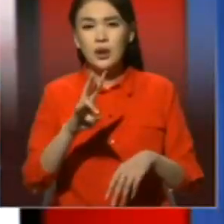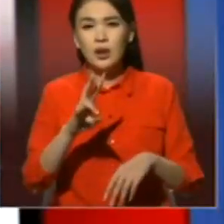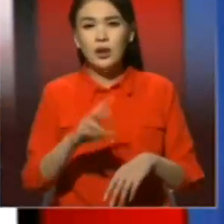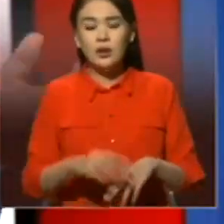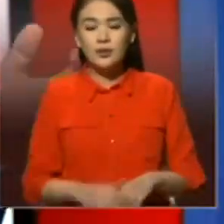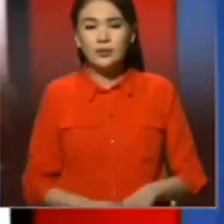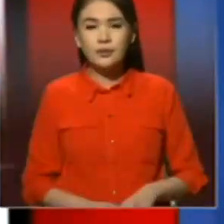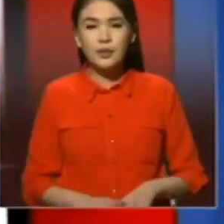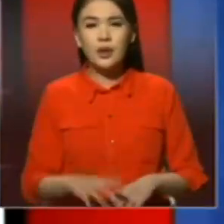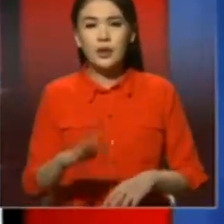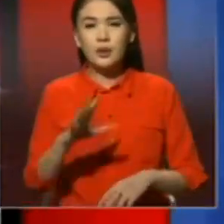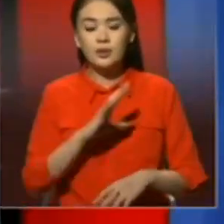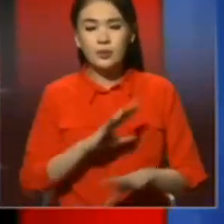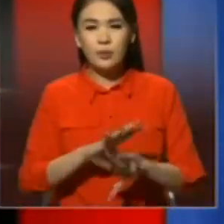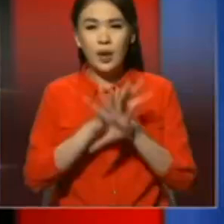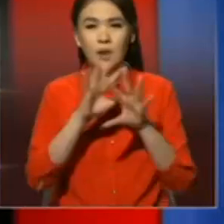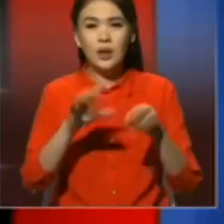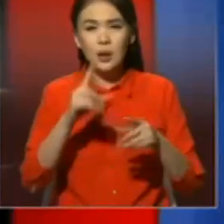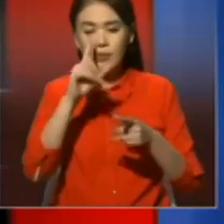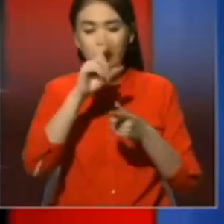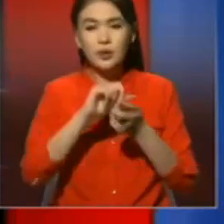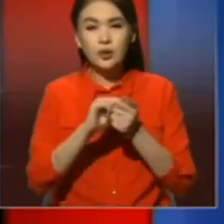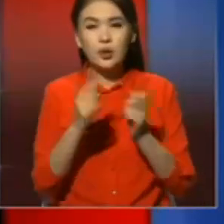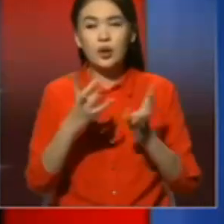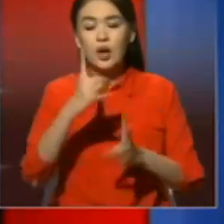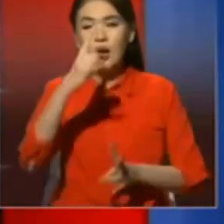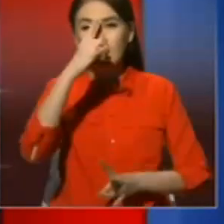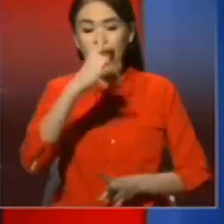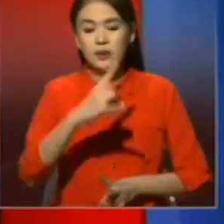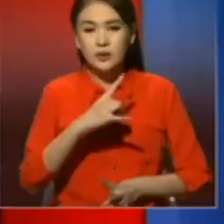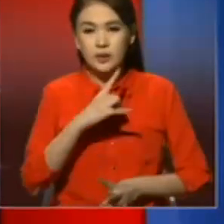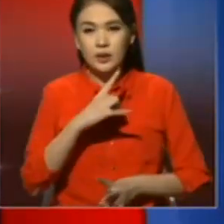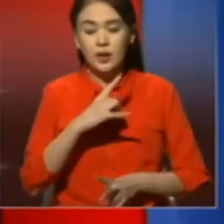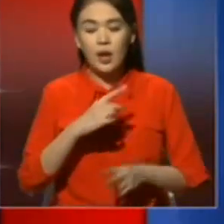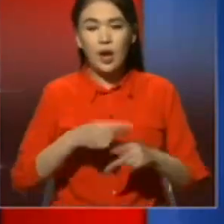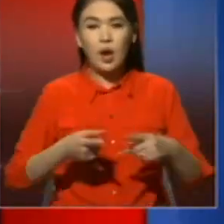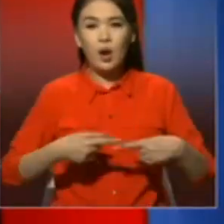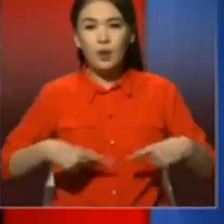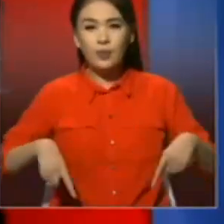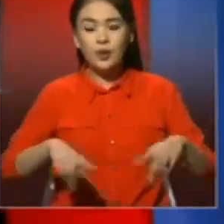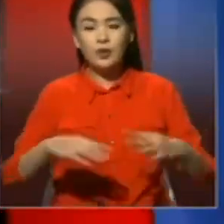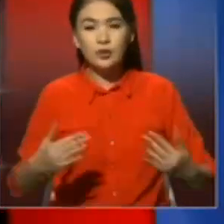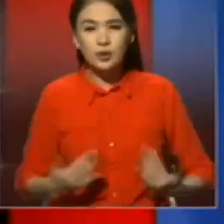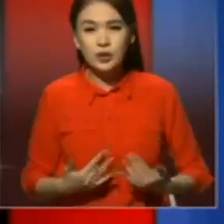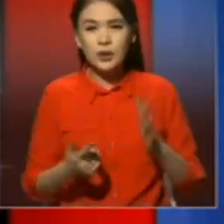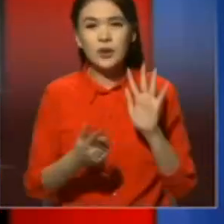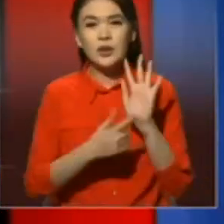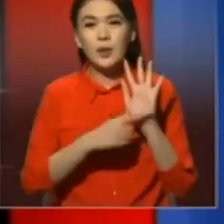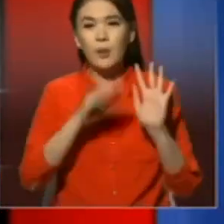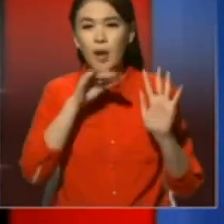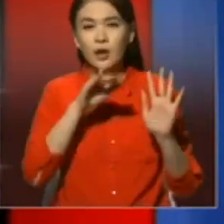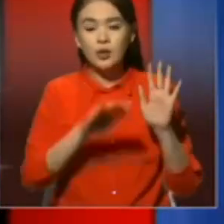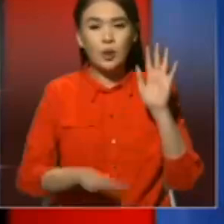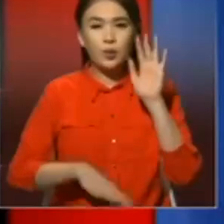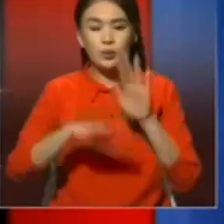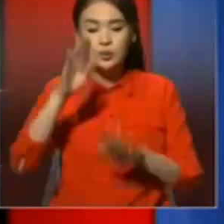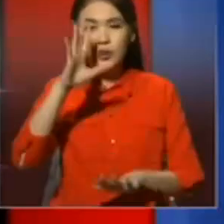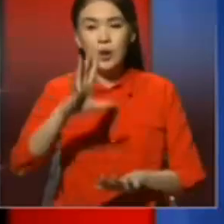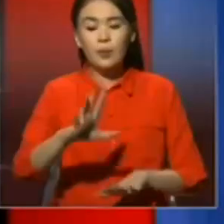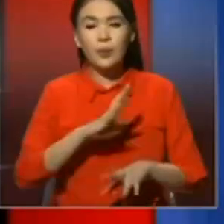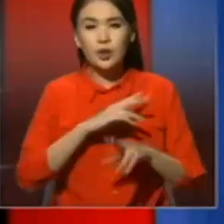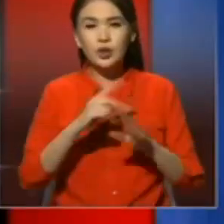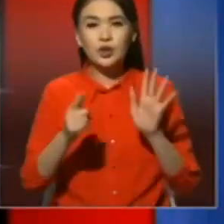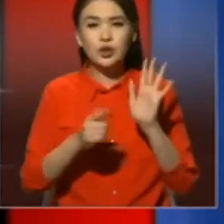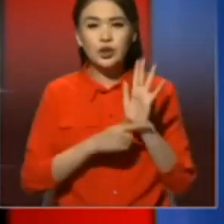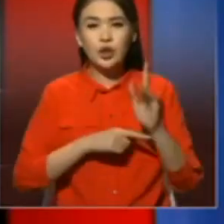тиеді дейсіз ғой. Иә, соның бәрін ескеру керек. Қазақстанның аумағында тұрып жатыр. Жеті атамыз осы жерде өсті. Жеті ұрпағымыз